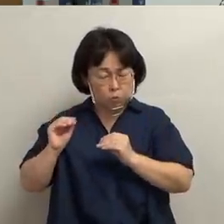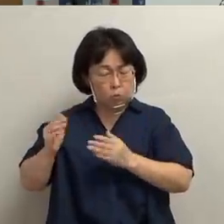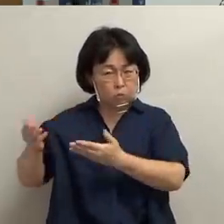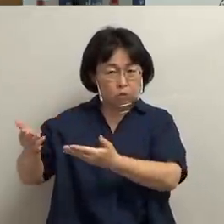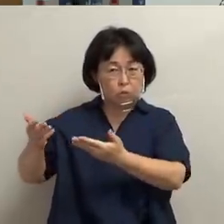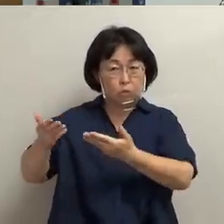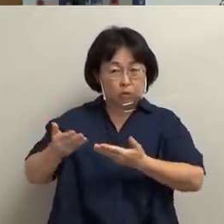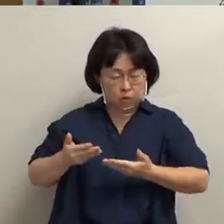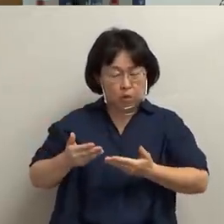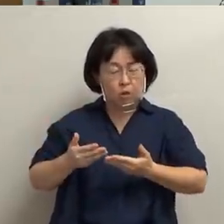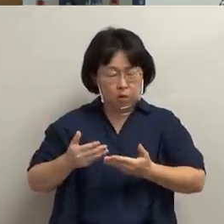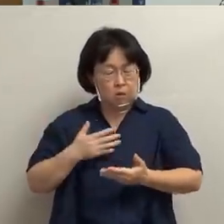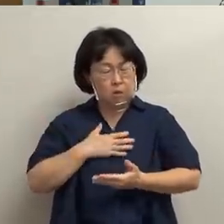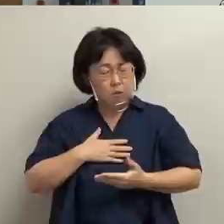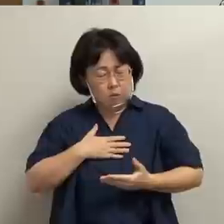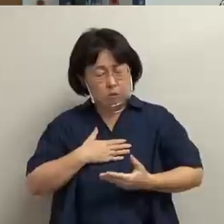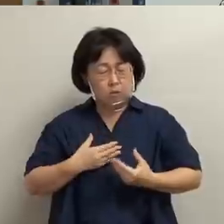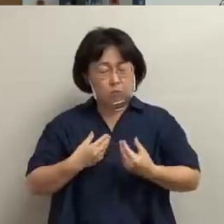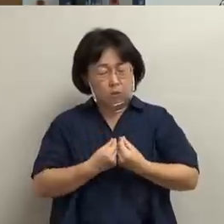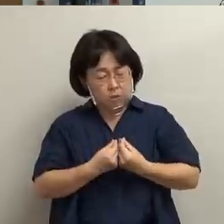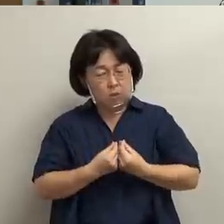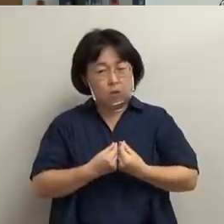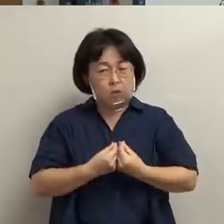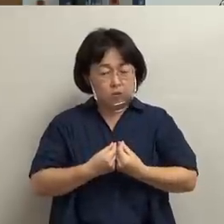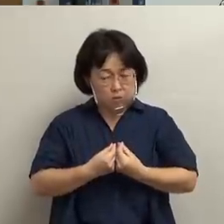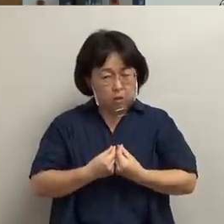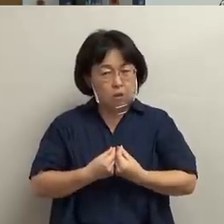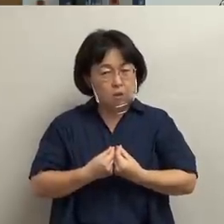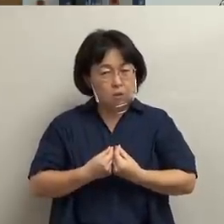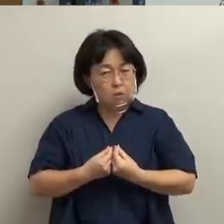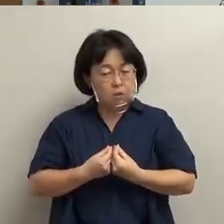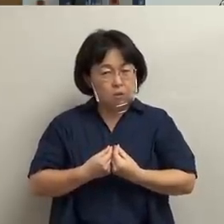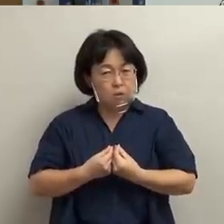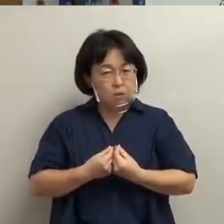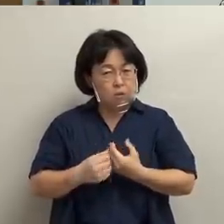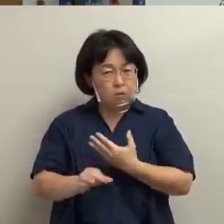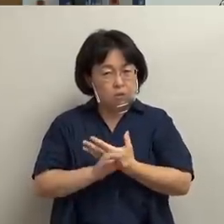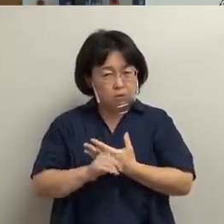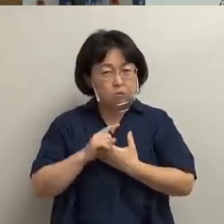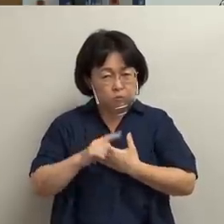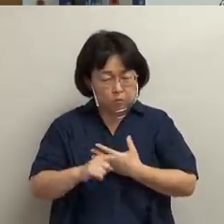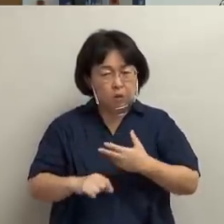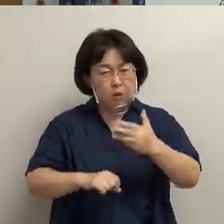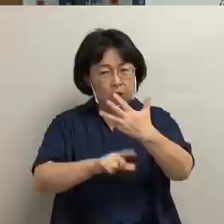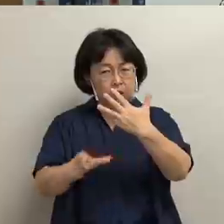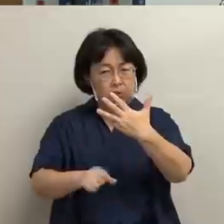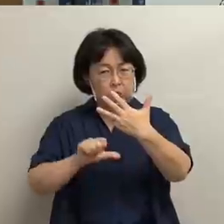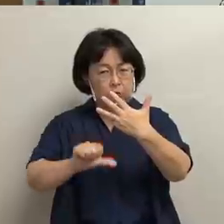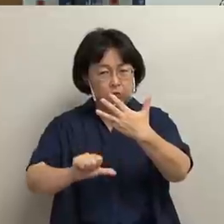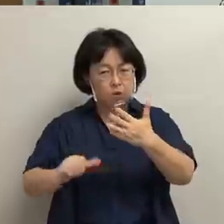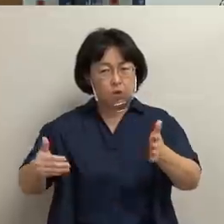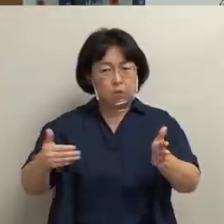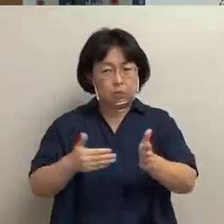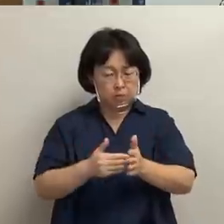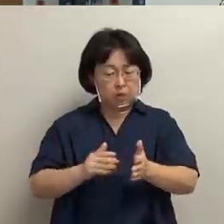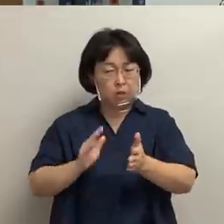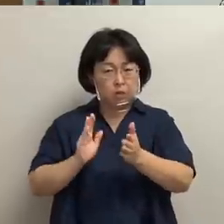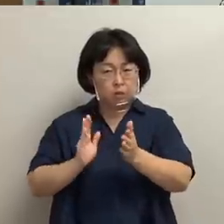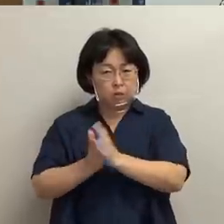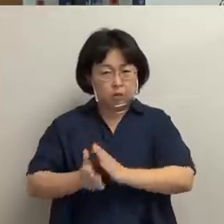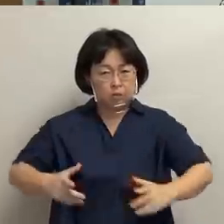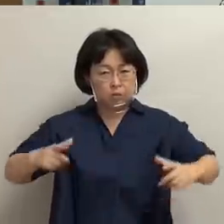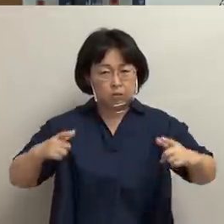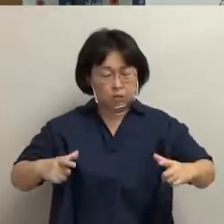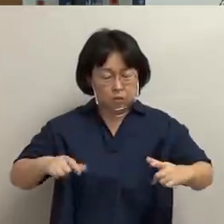疑い事例ということでええこれはあの8月5日まででまぁ県内で合計